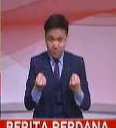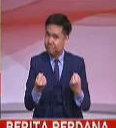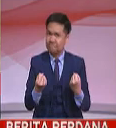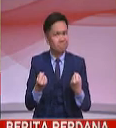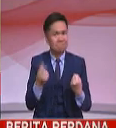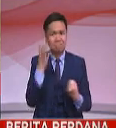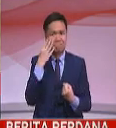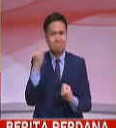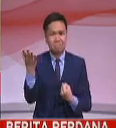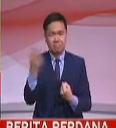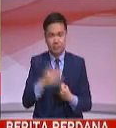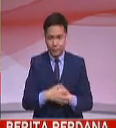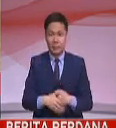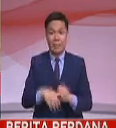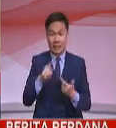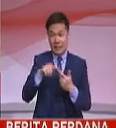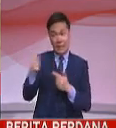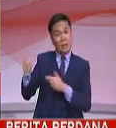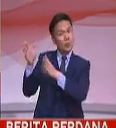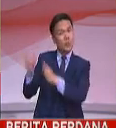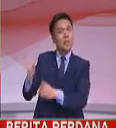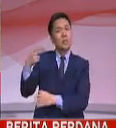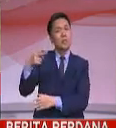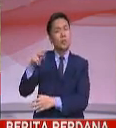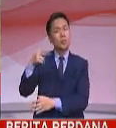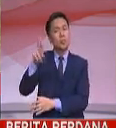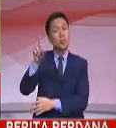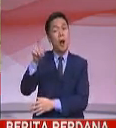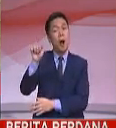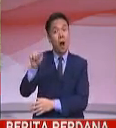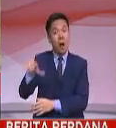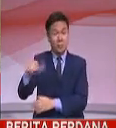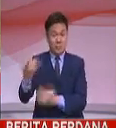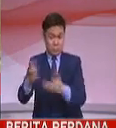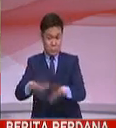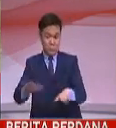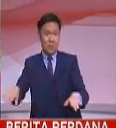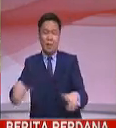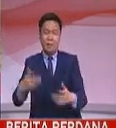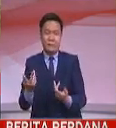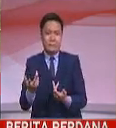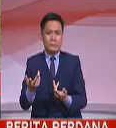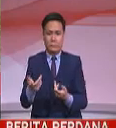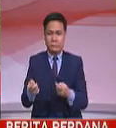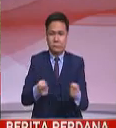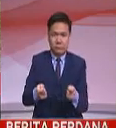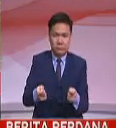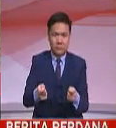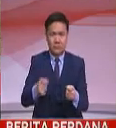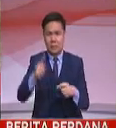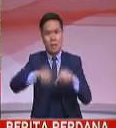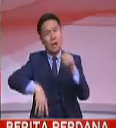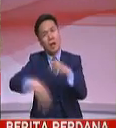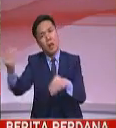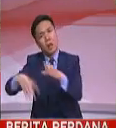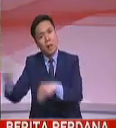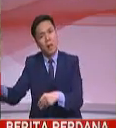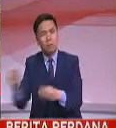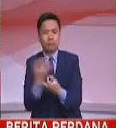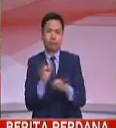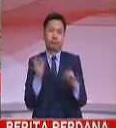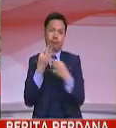Bagi Nur Huda Wahidah yang merupakan seorang ibu, pergerakan anak-anaknya kini lebih terbatas berbanding sebelum negara dilanda wabak